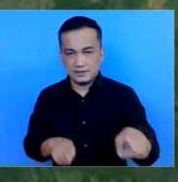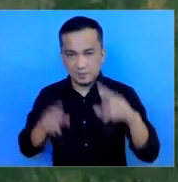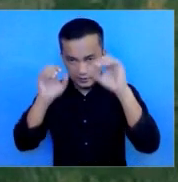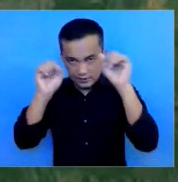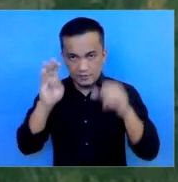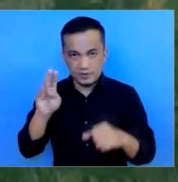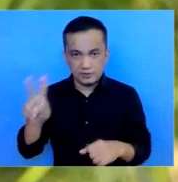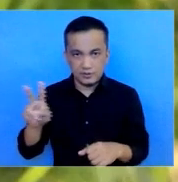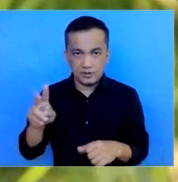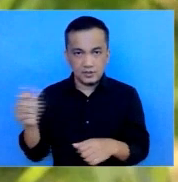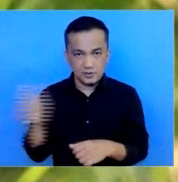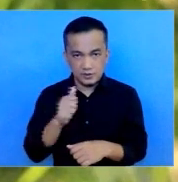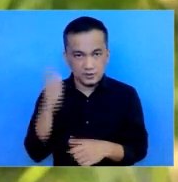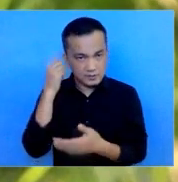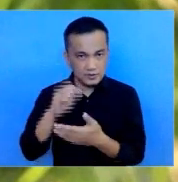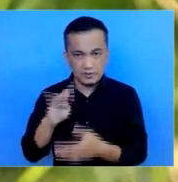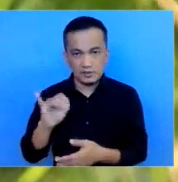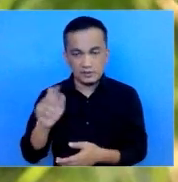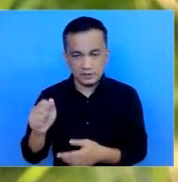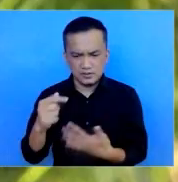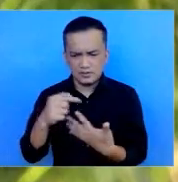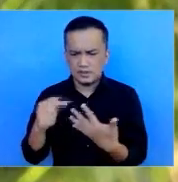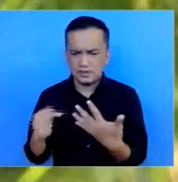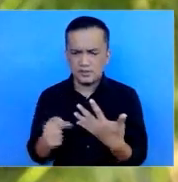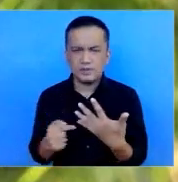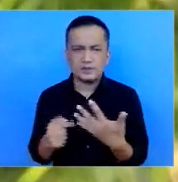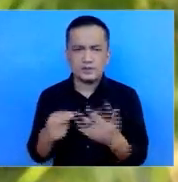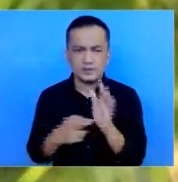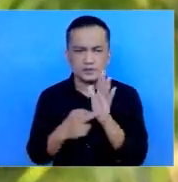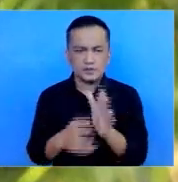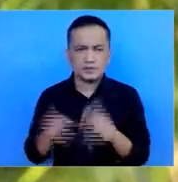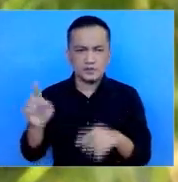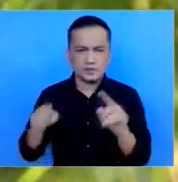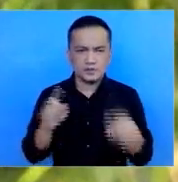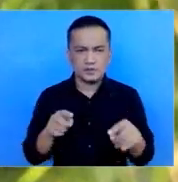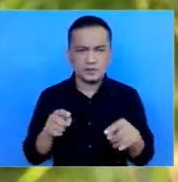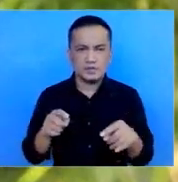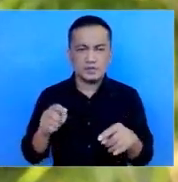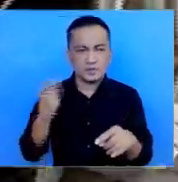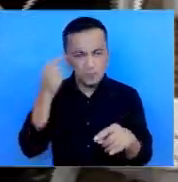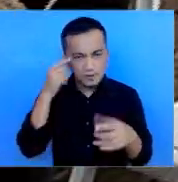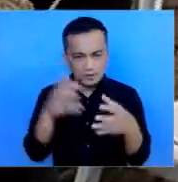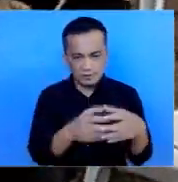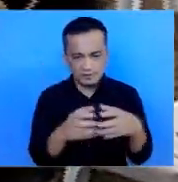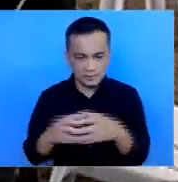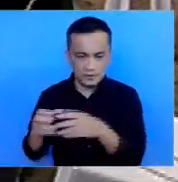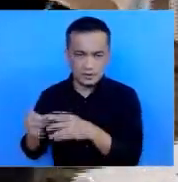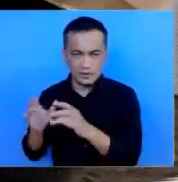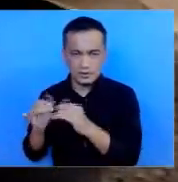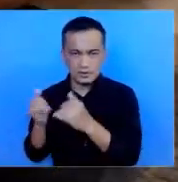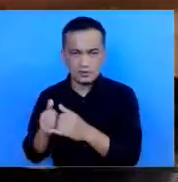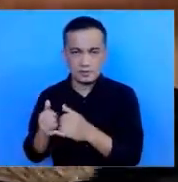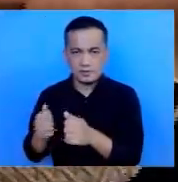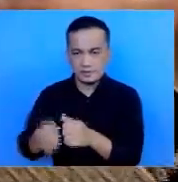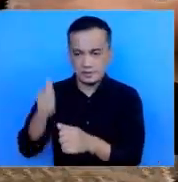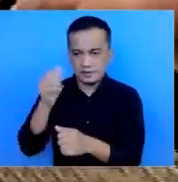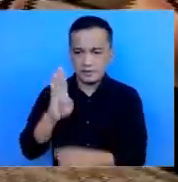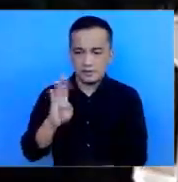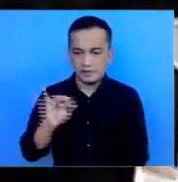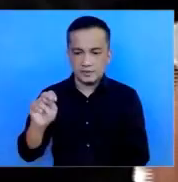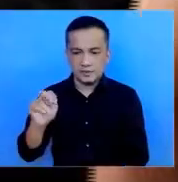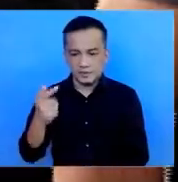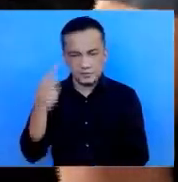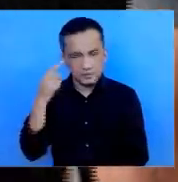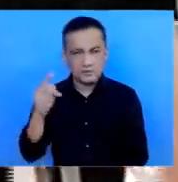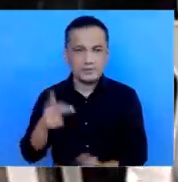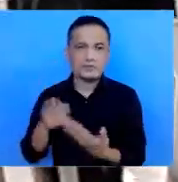Transportation Secretary Jaime Bautista, iba pang kinatawan mula sa mga involved na government agencies at mga kumpanyang nanalo sa ginawang bidding para sa naturang